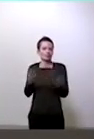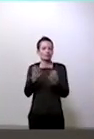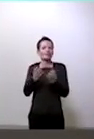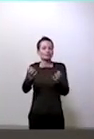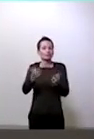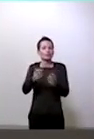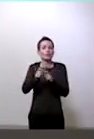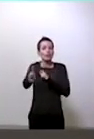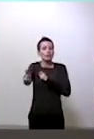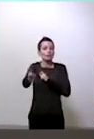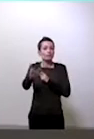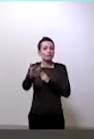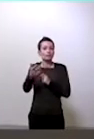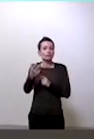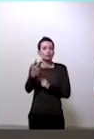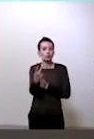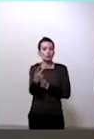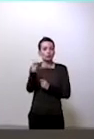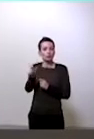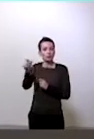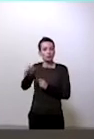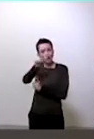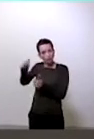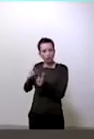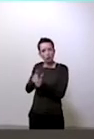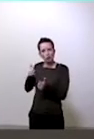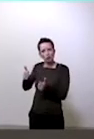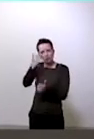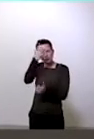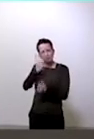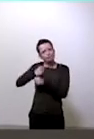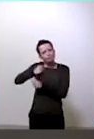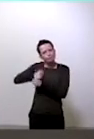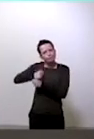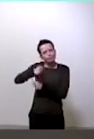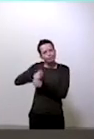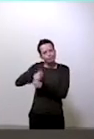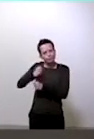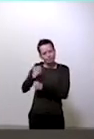de donner la parole aux deux adjoints qui ont très sérieusement travaillé